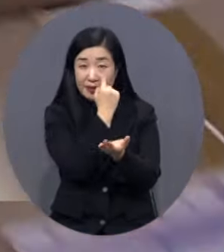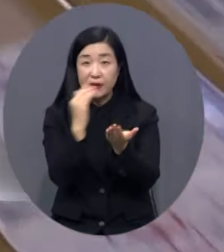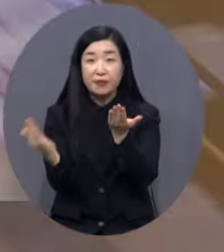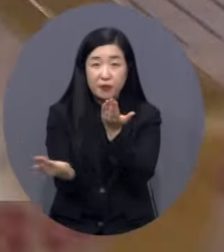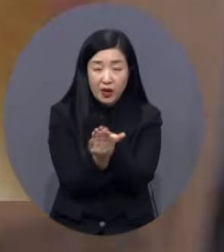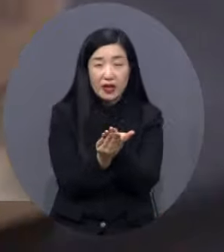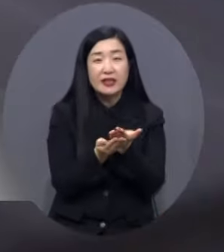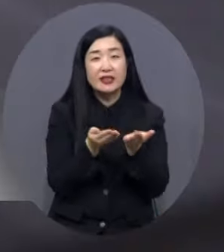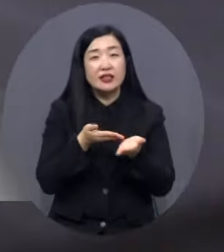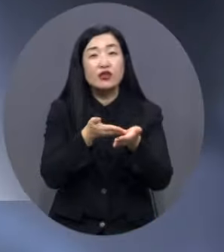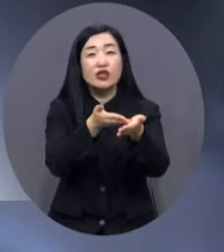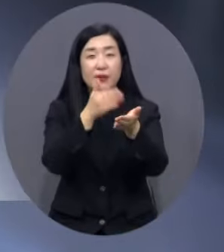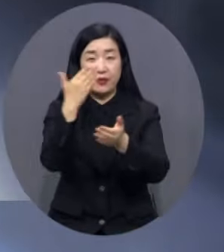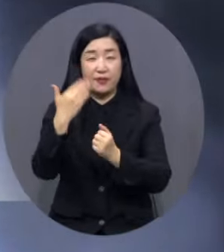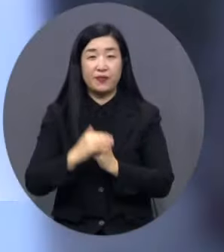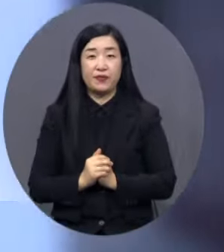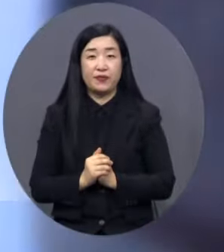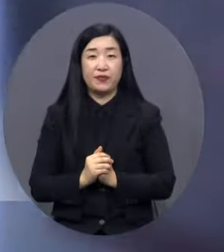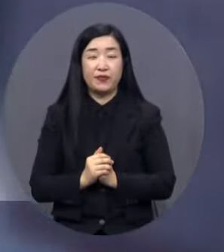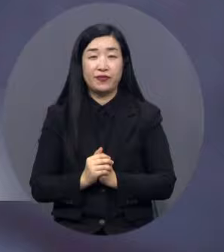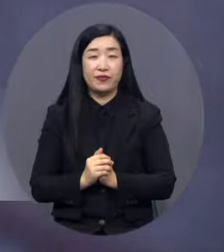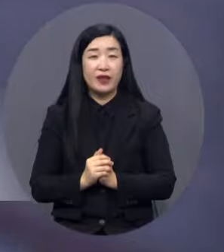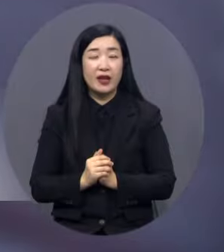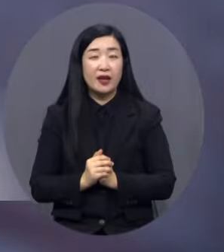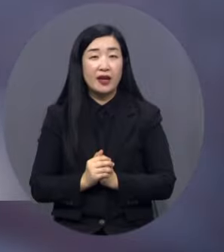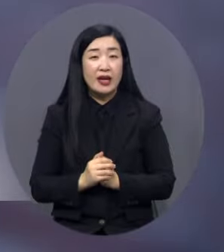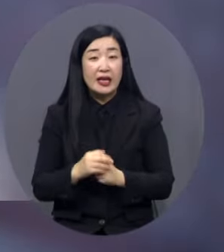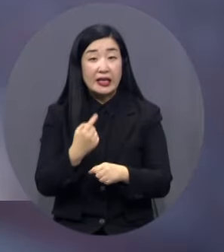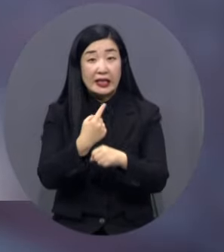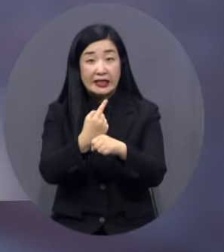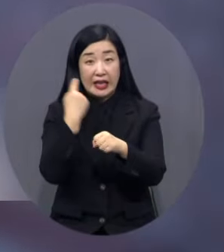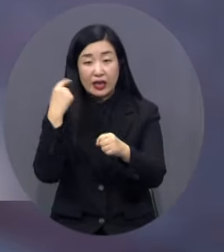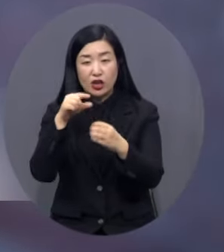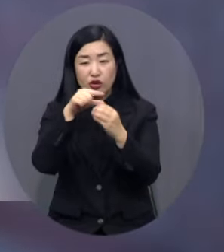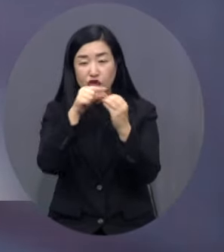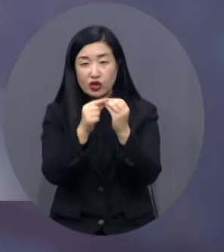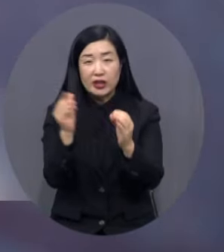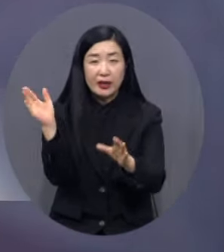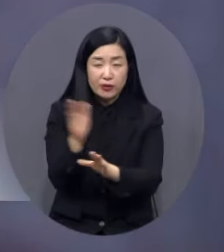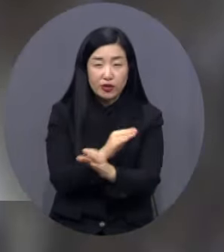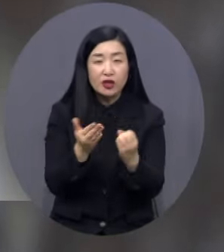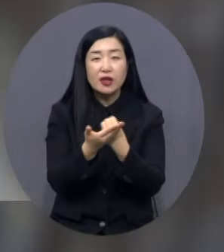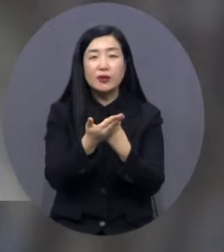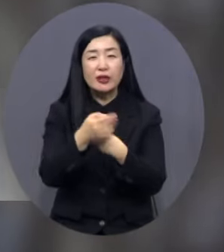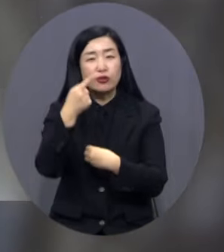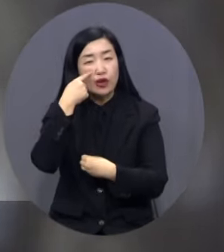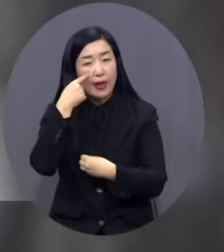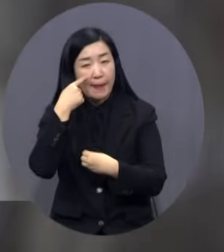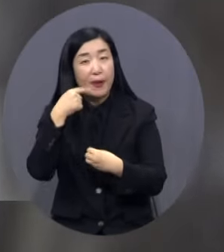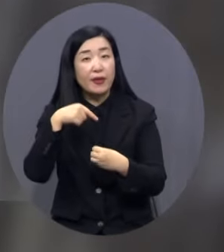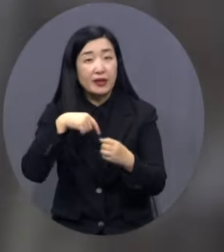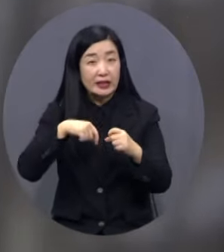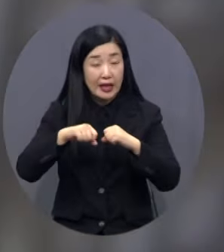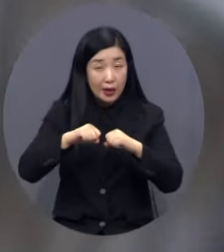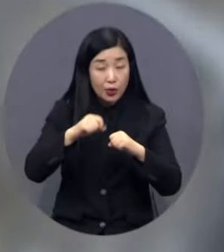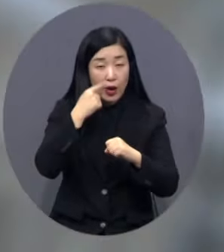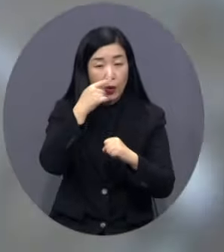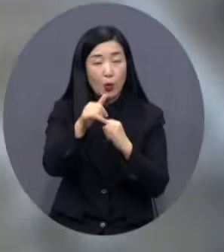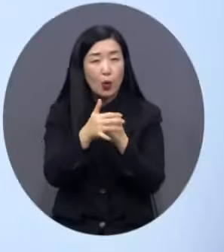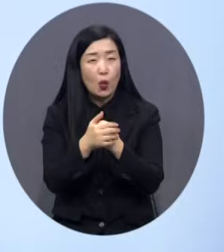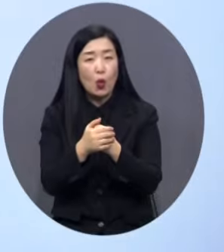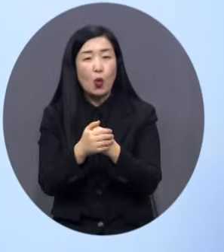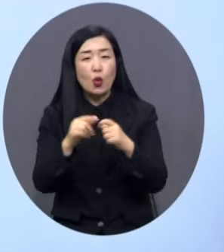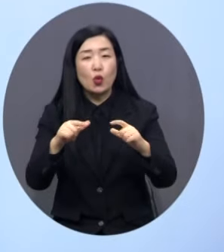제출하면 됩니다 해수부는 지난해 추석을 전후 섬 지역에 시범 운영을 했고 제주에서는 도민들이